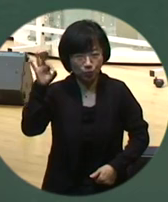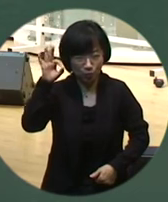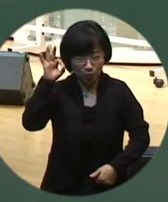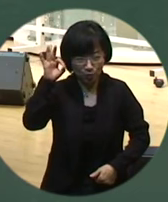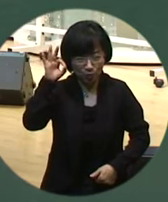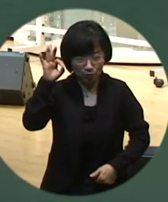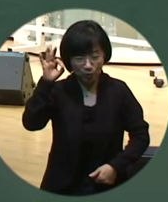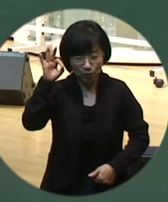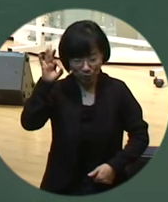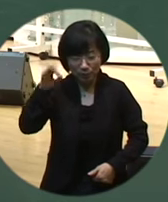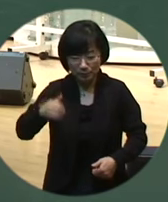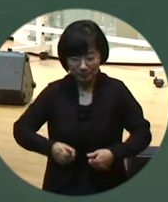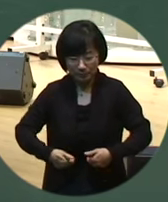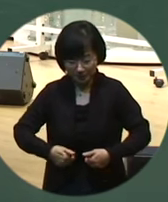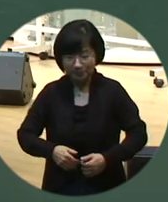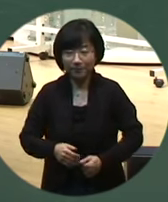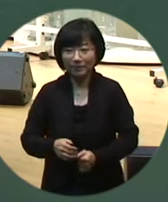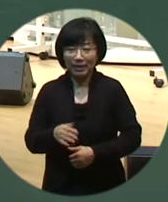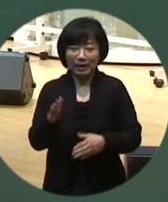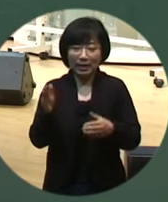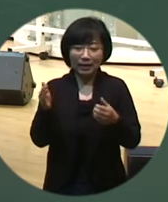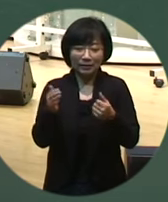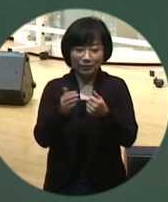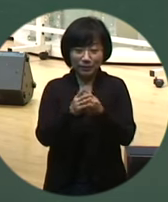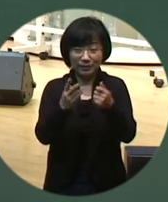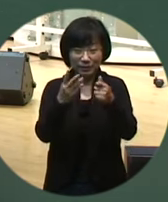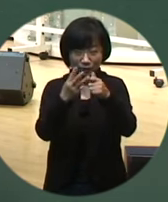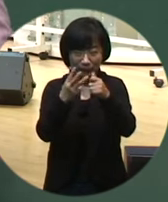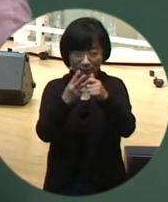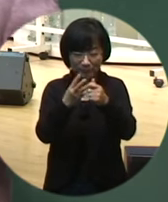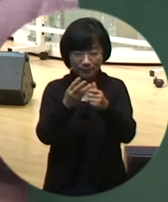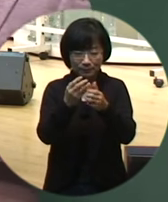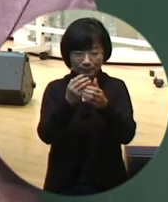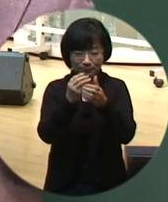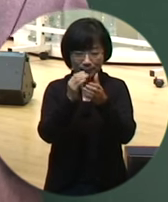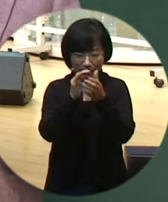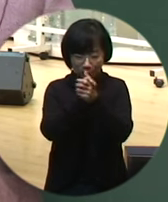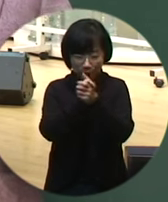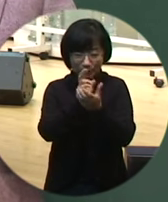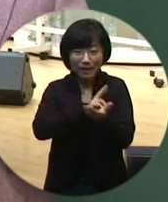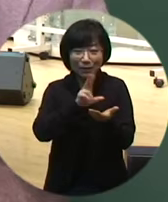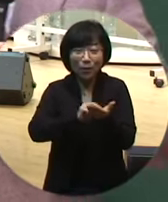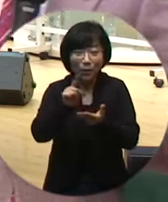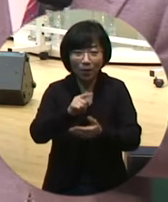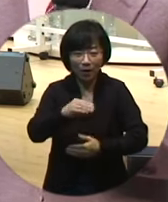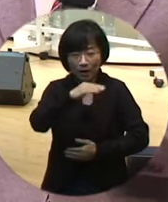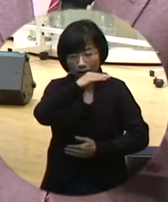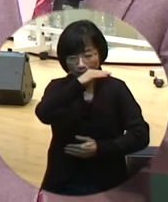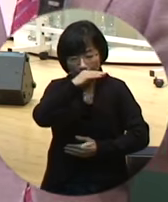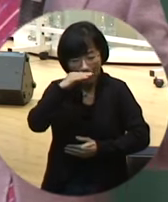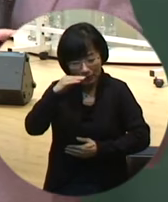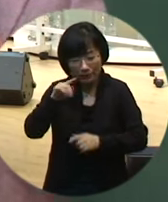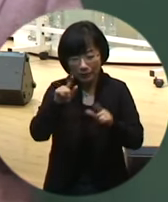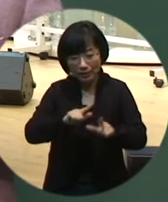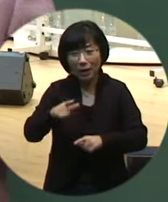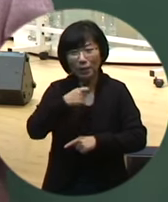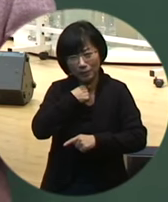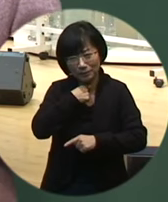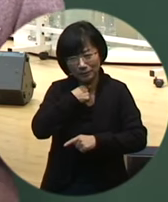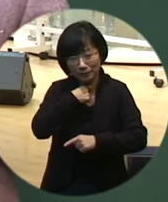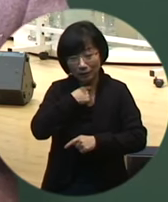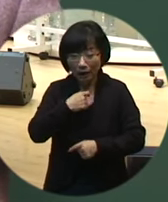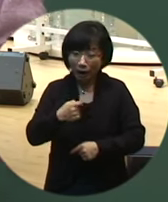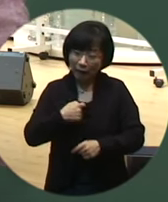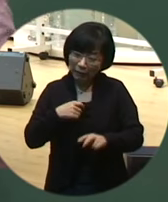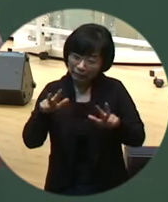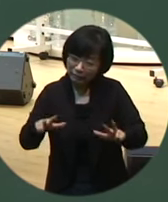And the third was an upright living. 저는 이상하게 지금까지 바른 생활이 안 돼요. And so I don't know. Strangely enough, from then until now, I'm not living a really upright